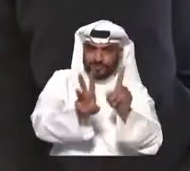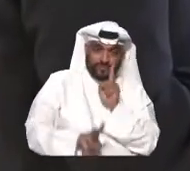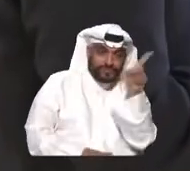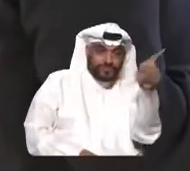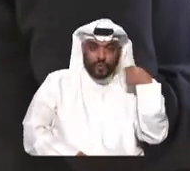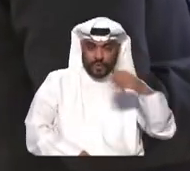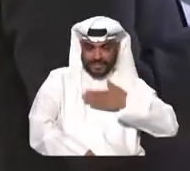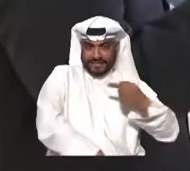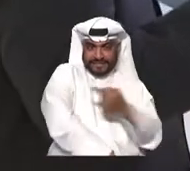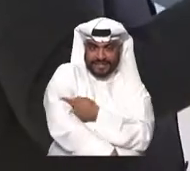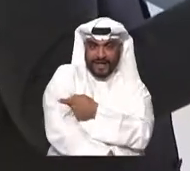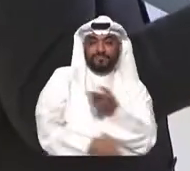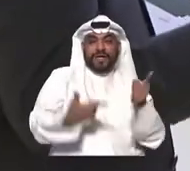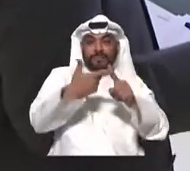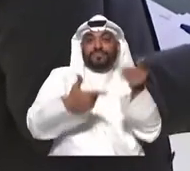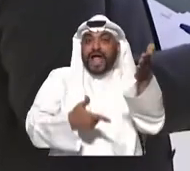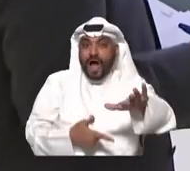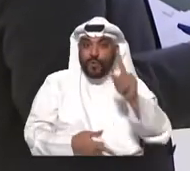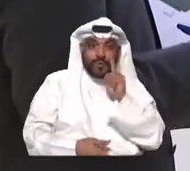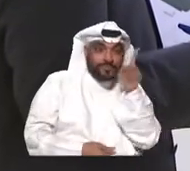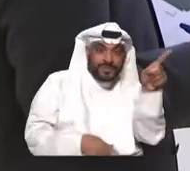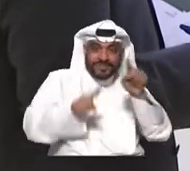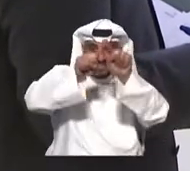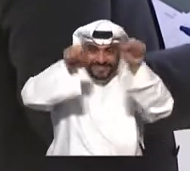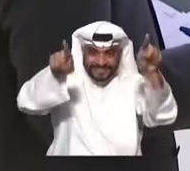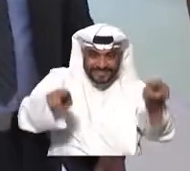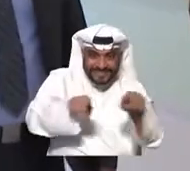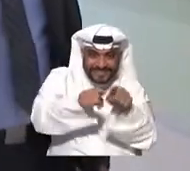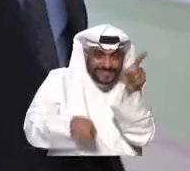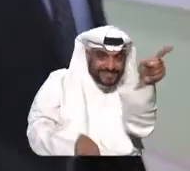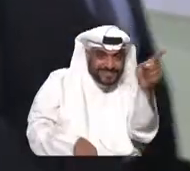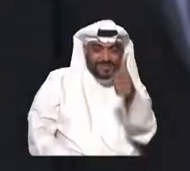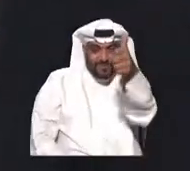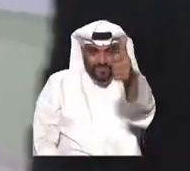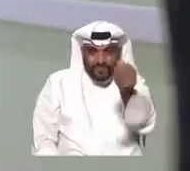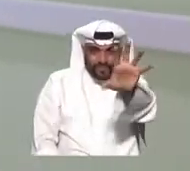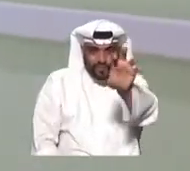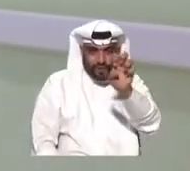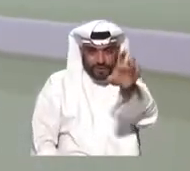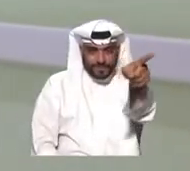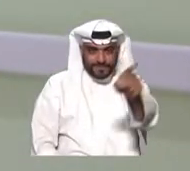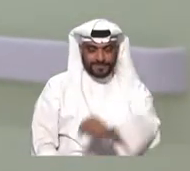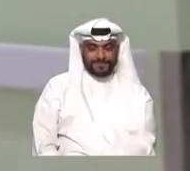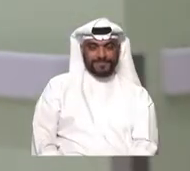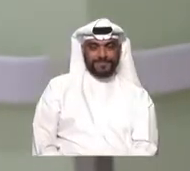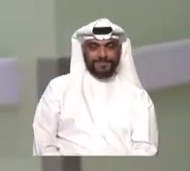الإلكتروني لوزارة الصحة من خلال المسح على الكود الظاهر على الشاشة.